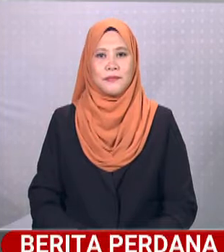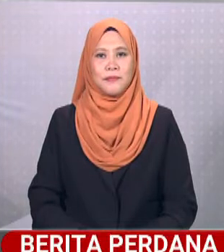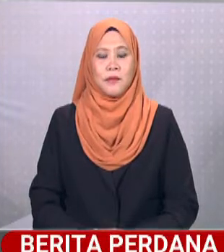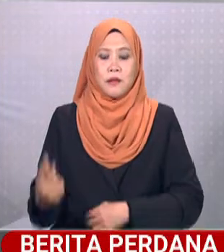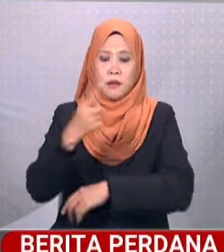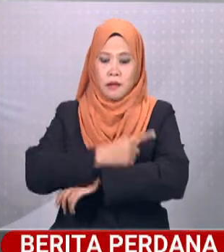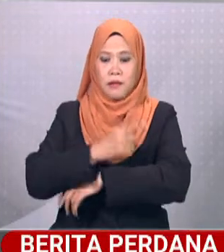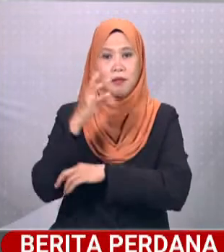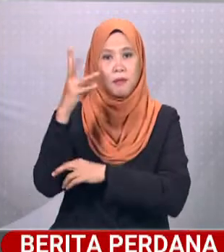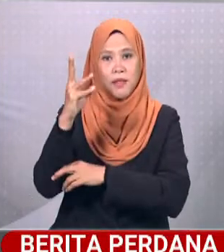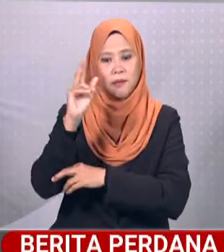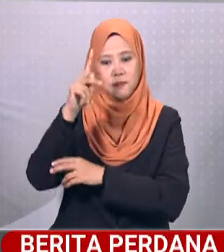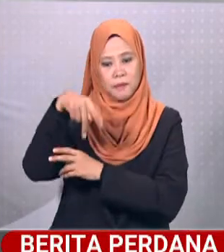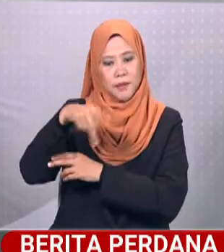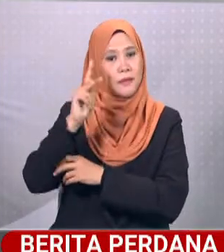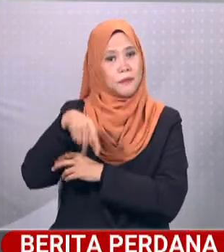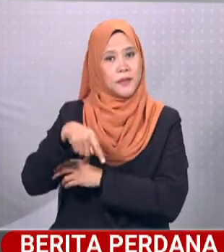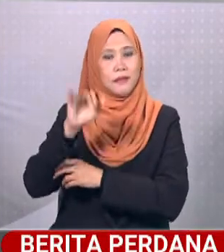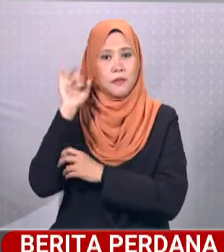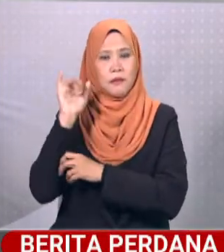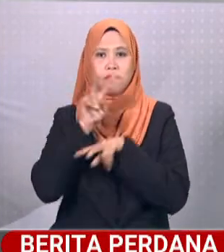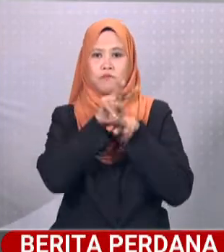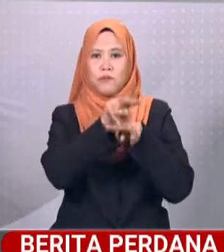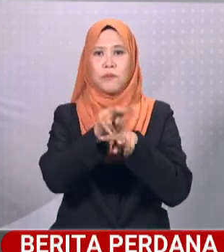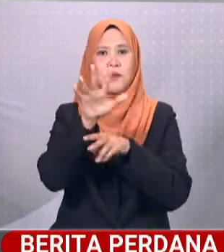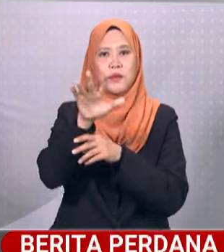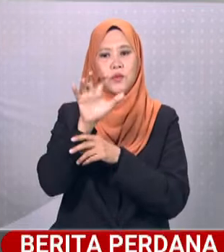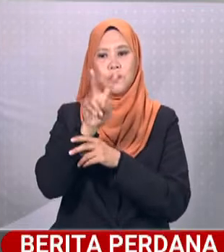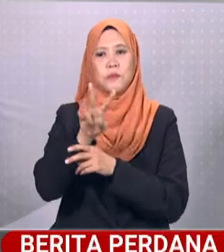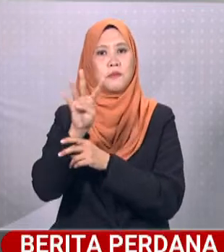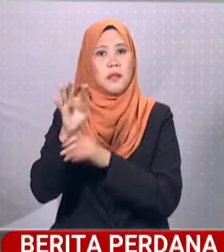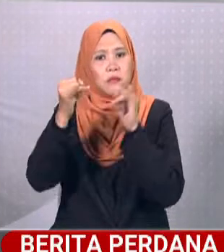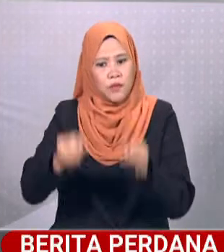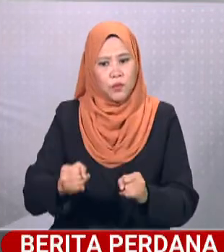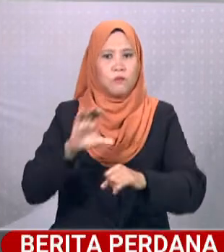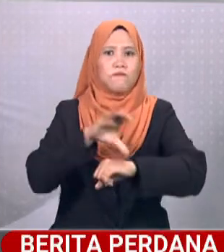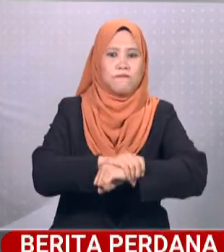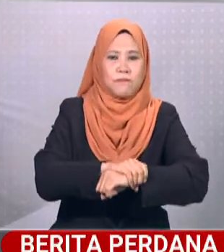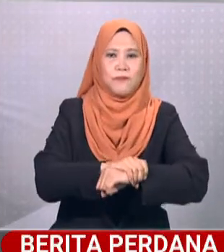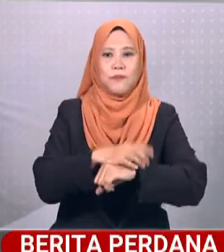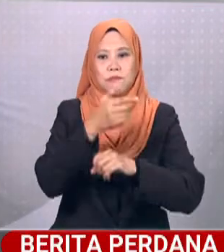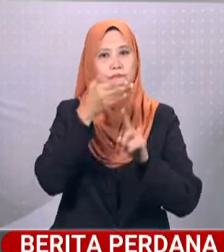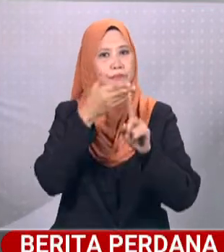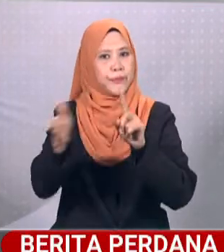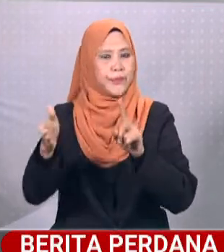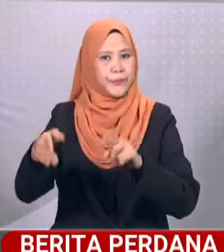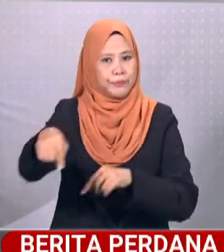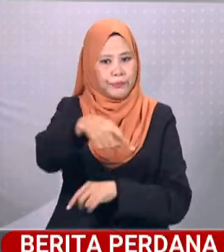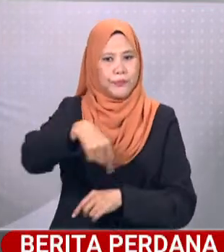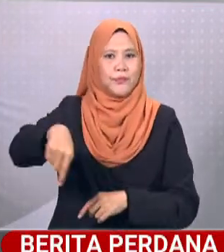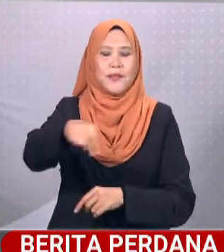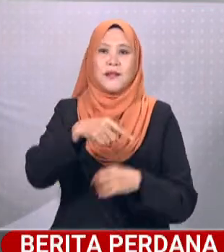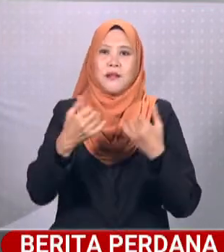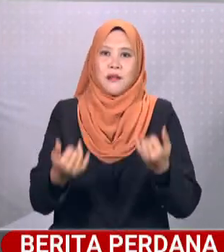Hari ke-16 PKP semalam menyaksikan 524 individu ditahan kerana ingkar. Angka itu